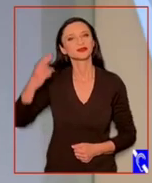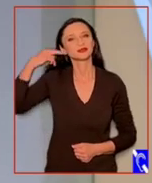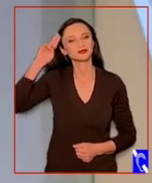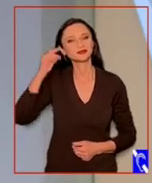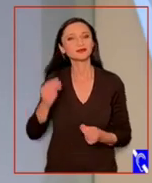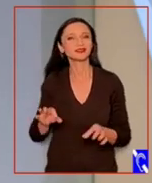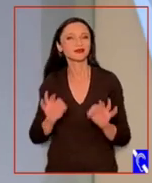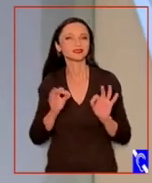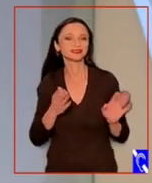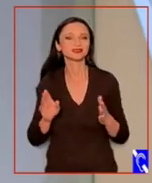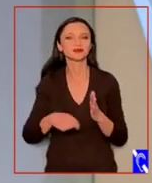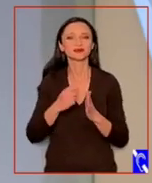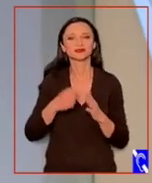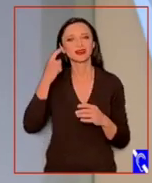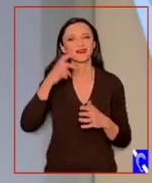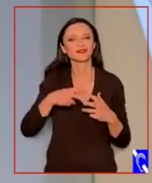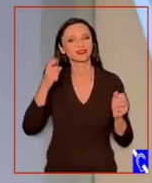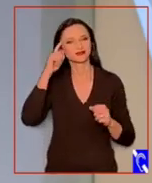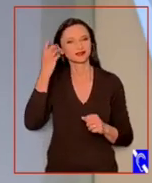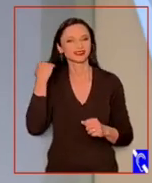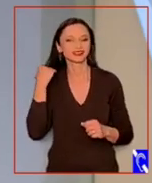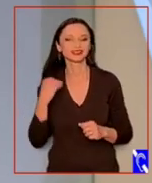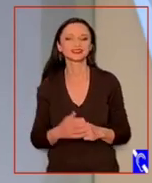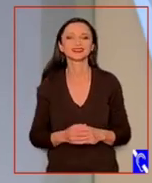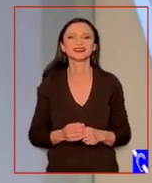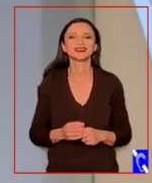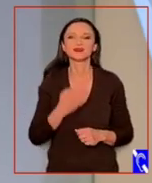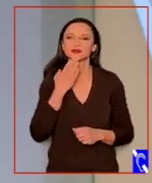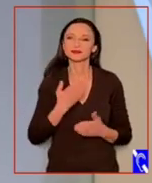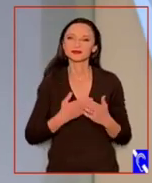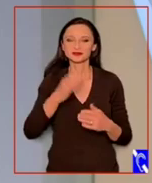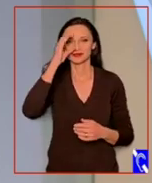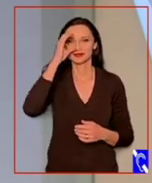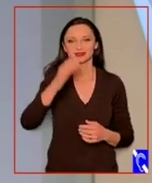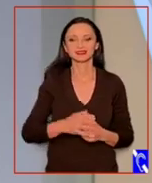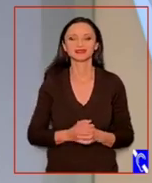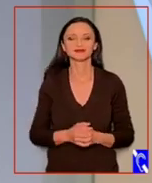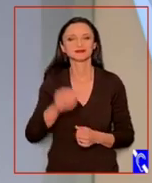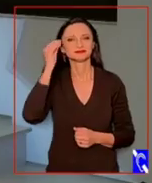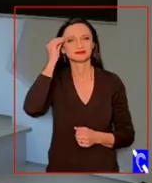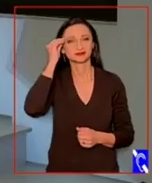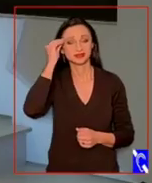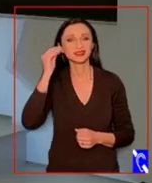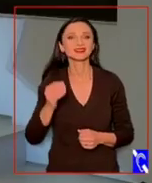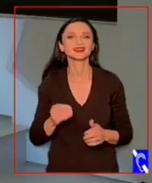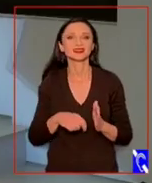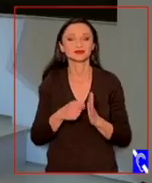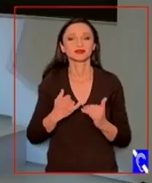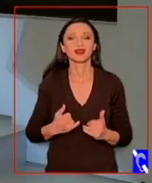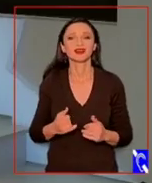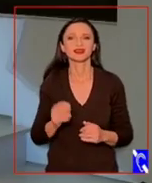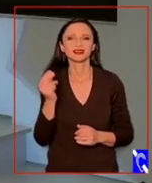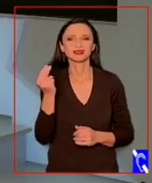Doamnelor, domnilor, bun găsit! Începe Fără Prejudecăți la Televiziunea Română. Eu sunt Ovidiu Damian și vă mulțumesc pentru că sunteți alături de noi. Vă reamintesc că emisiunea